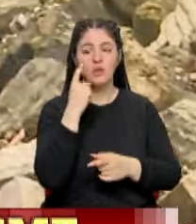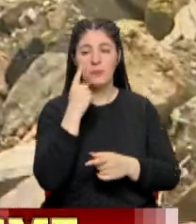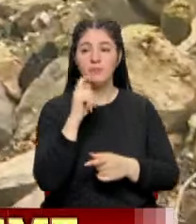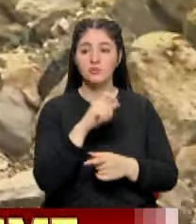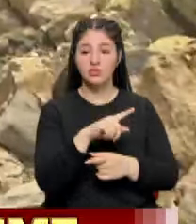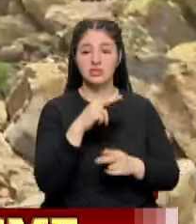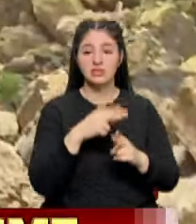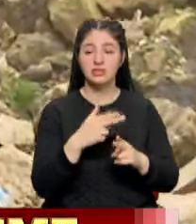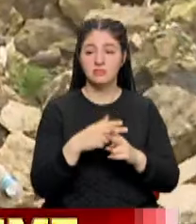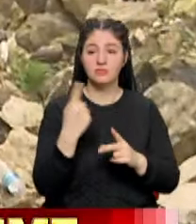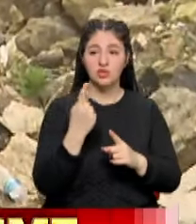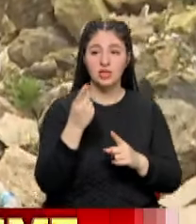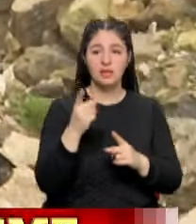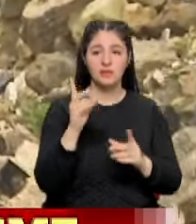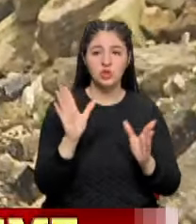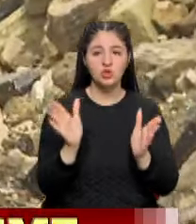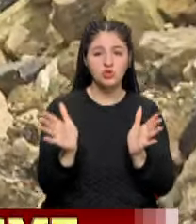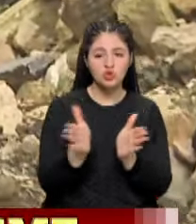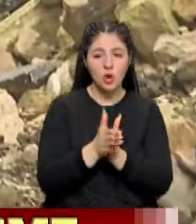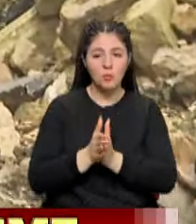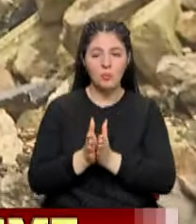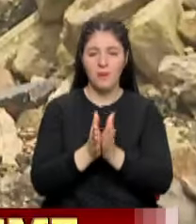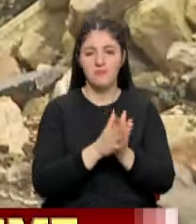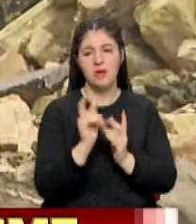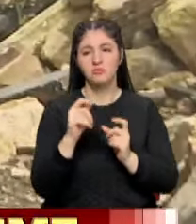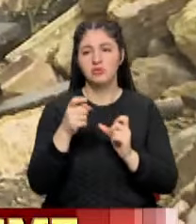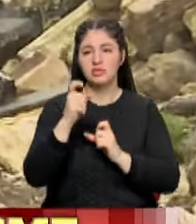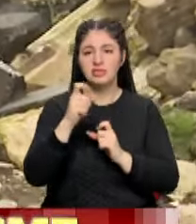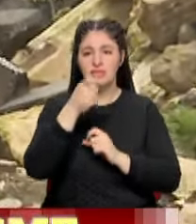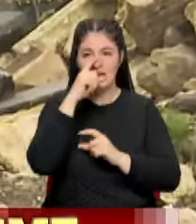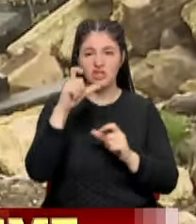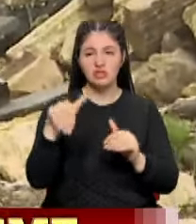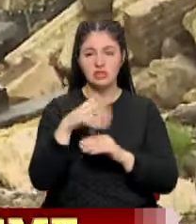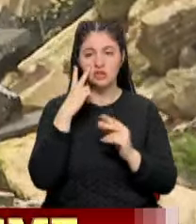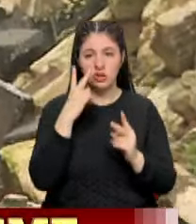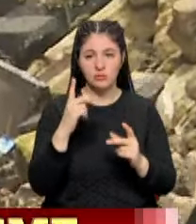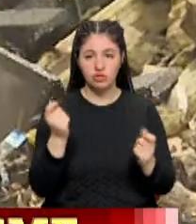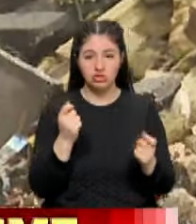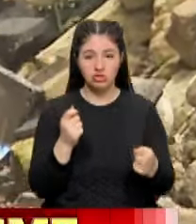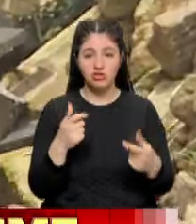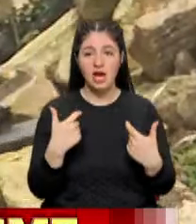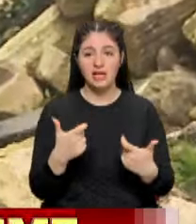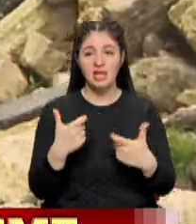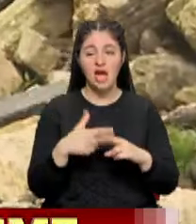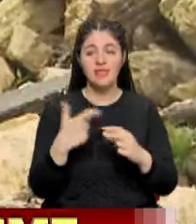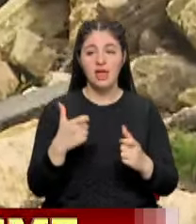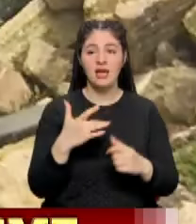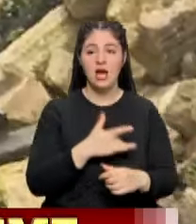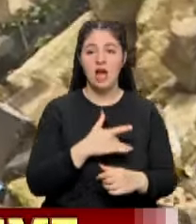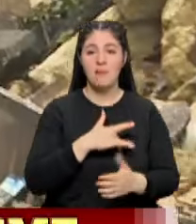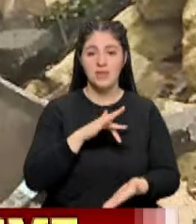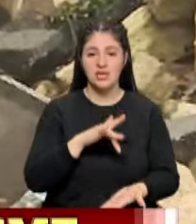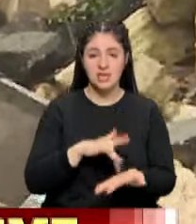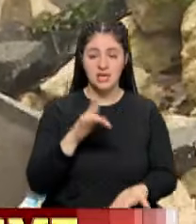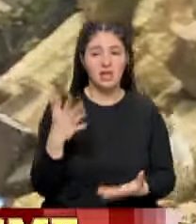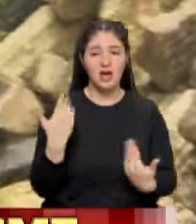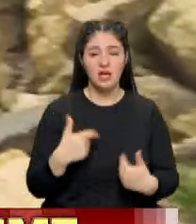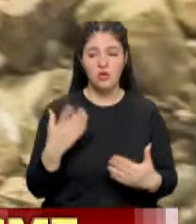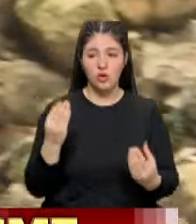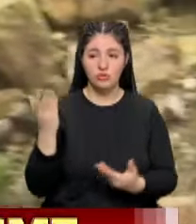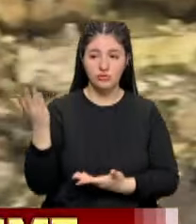bakacağız. Hızlı bir şekilde bir toparlama yaptık. Burayı, Saray Caddesi'ni göstermeye çalıştık. Hatay'ın, Antakya'nın kalbini ve ne